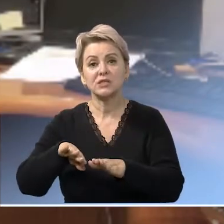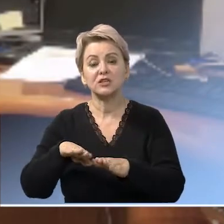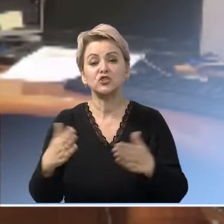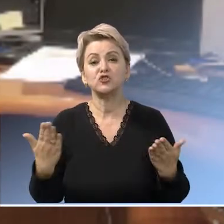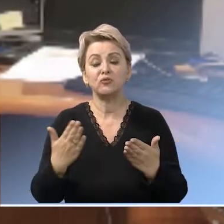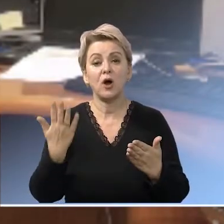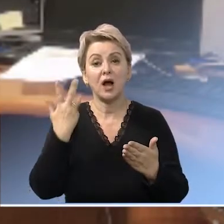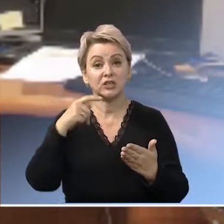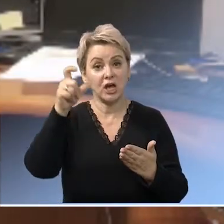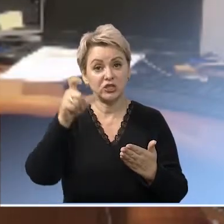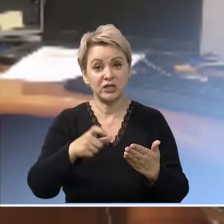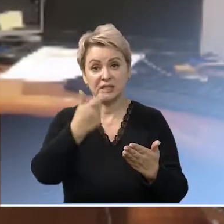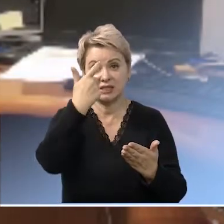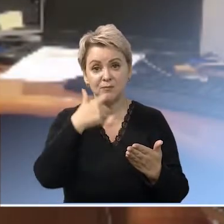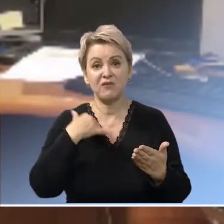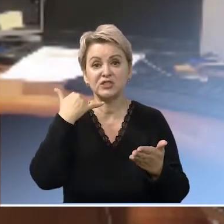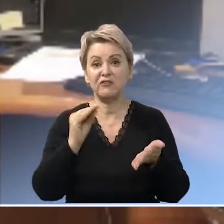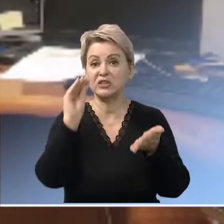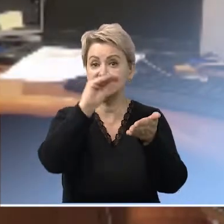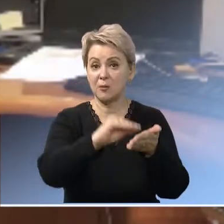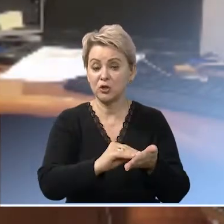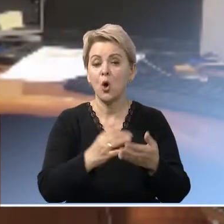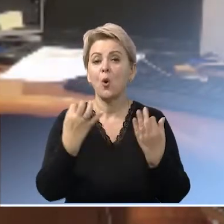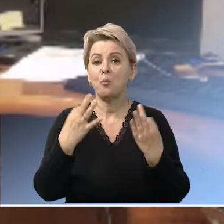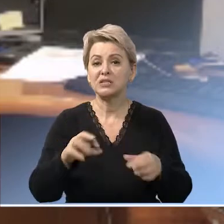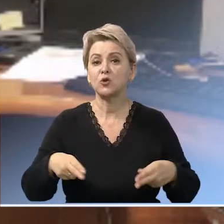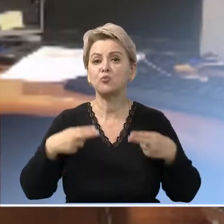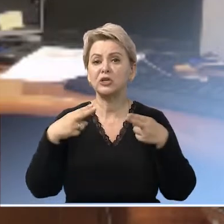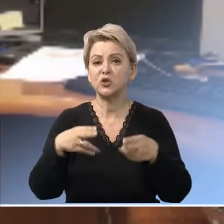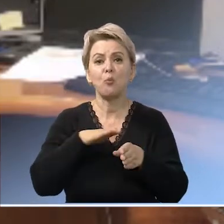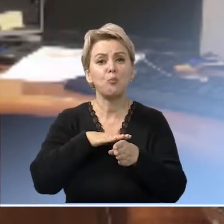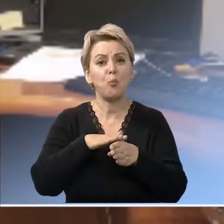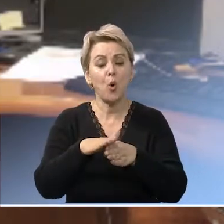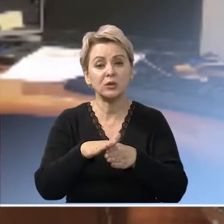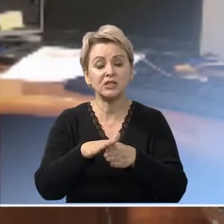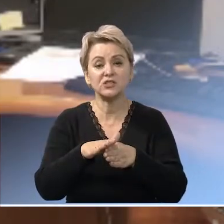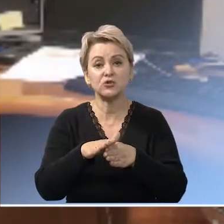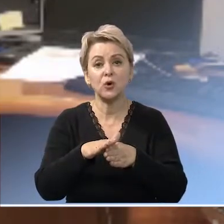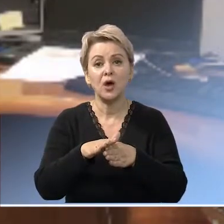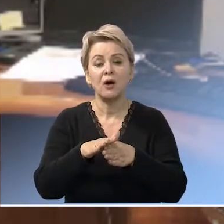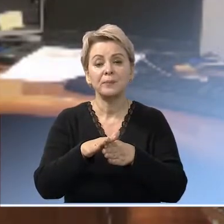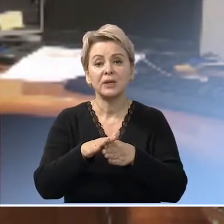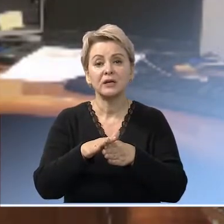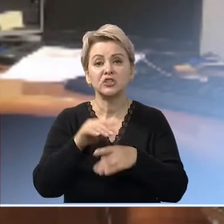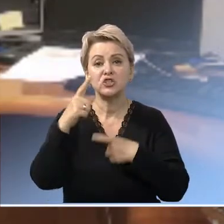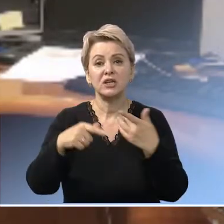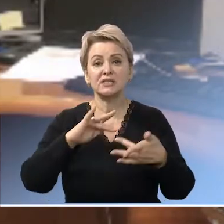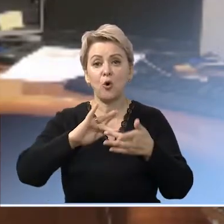чего, когда гражданин их себе закачал, позволяют злоумышленнику полностью распоряжаться